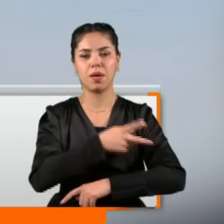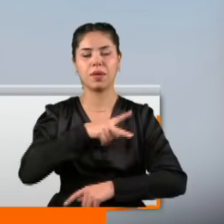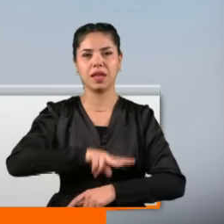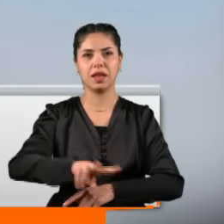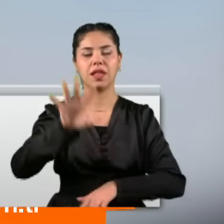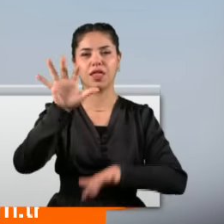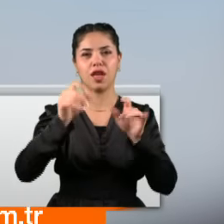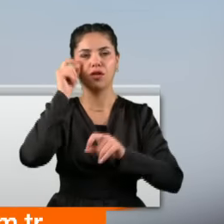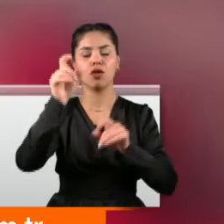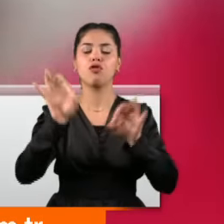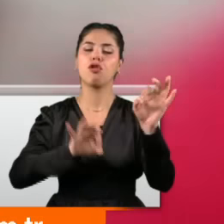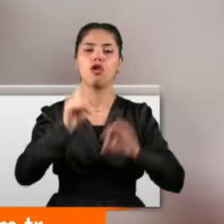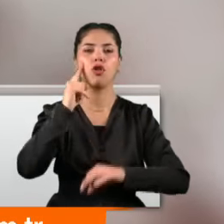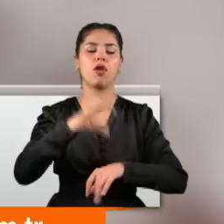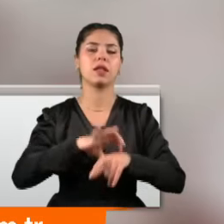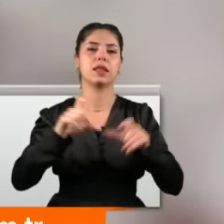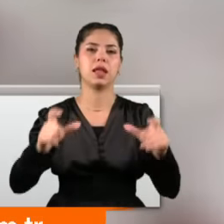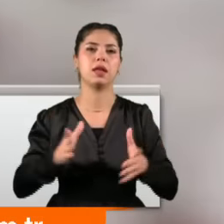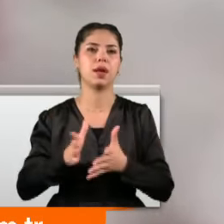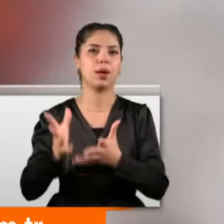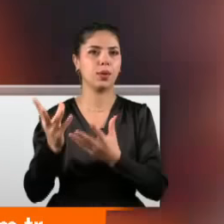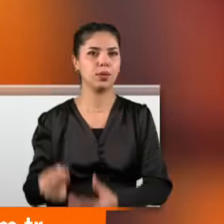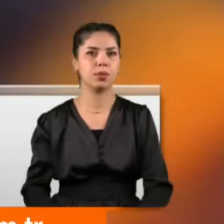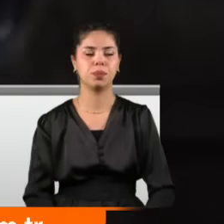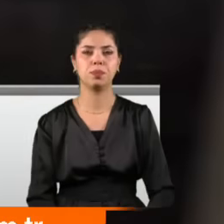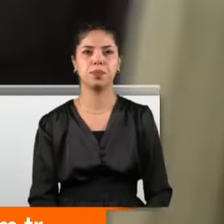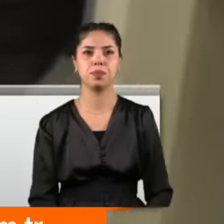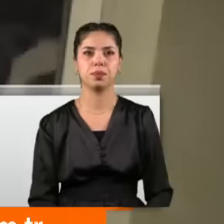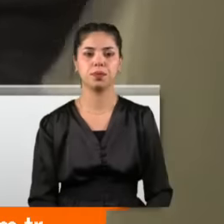amaçlı hastaneye kaldırıldı.